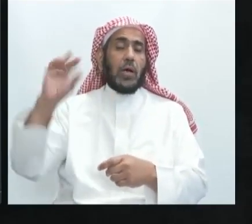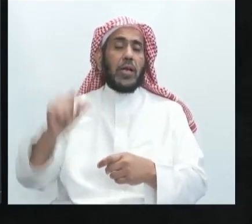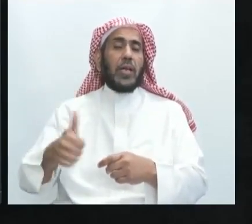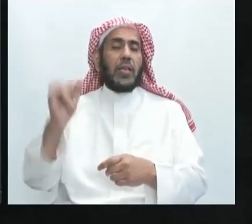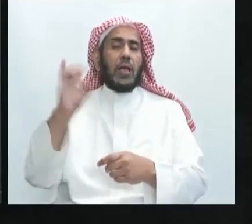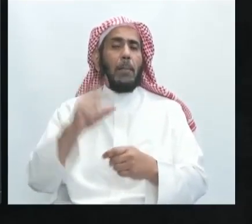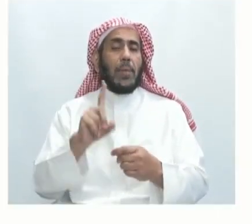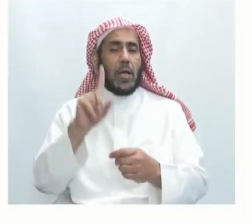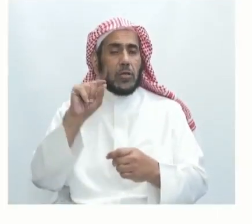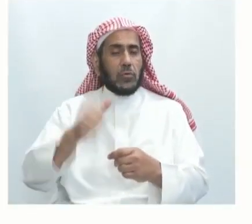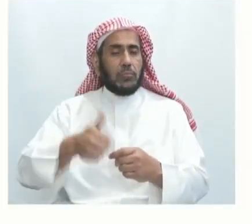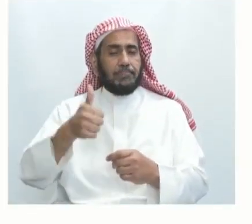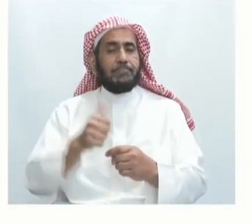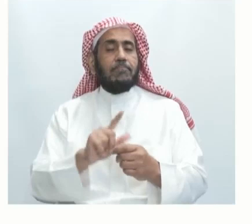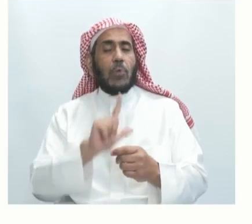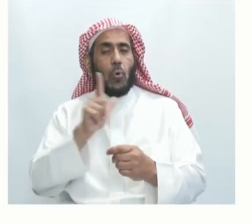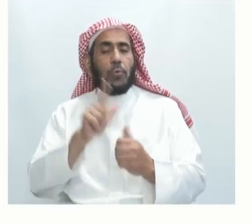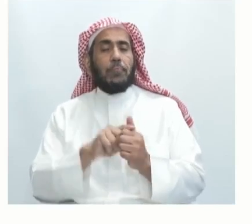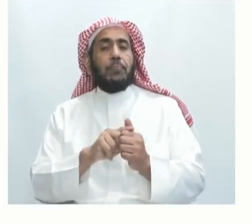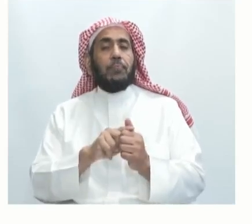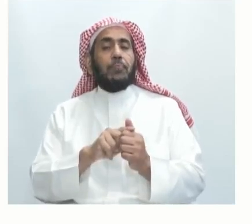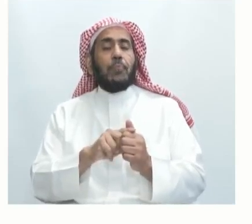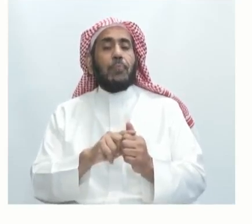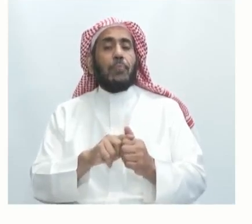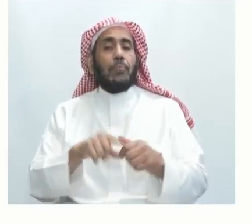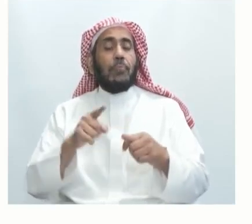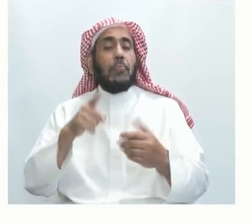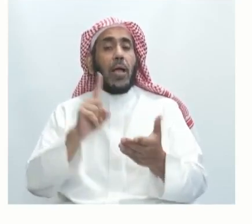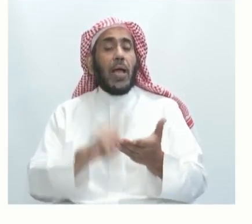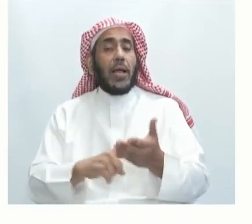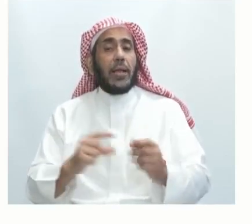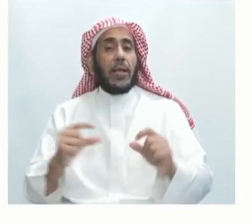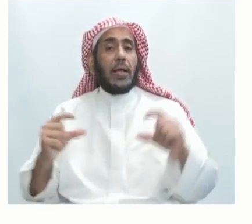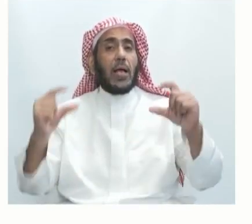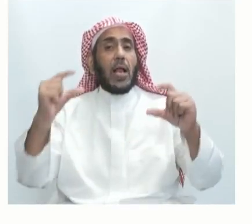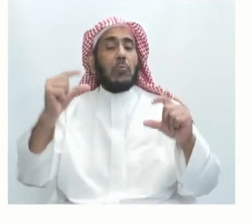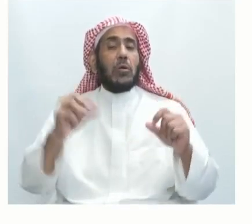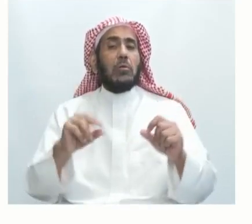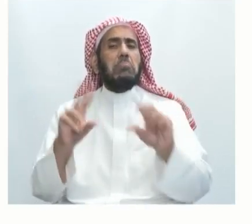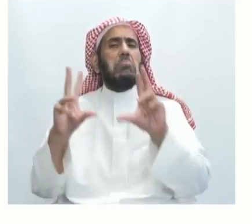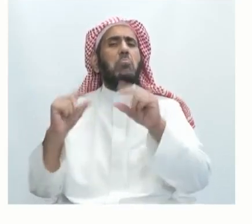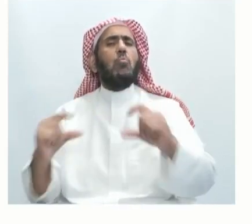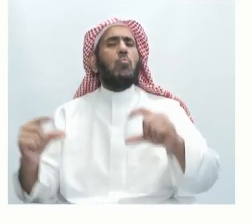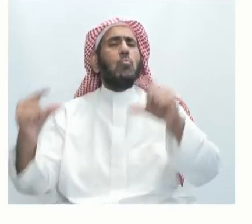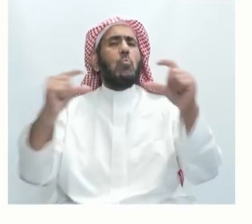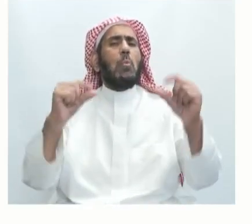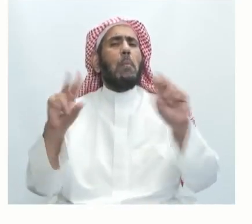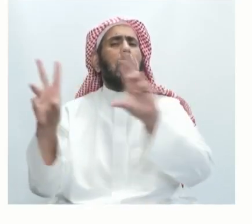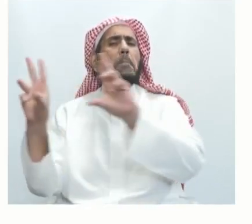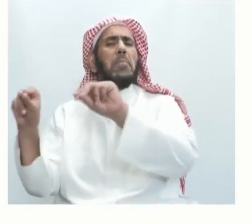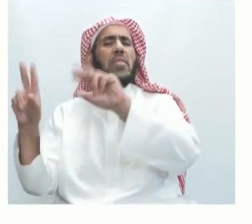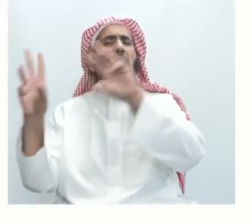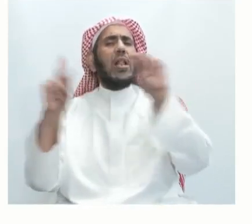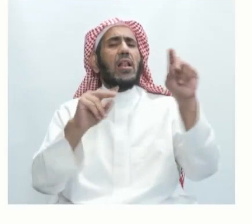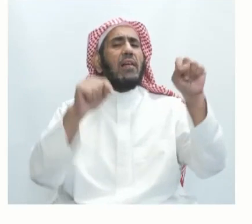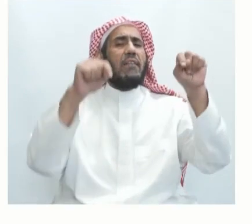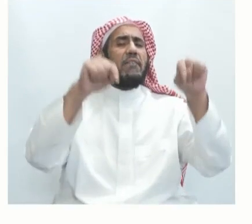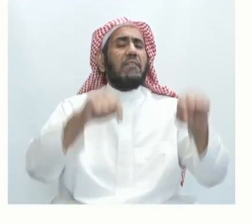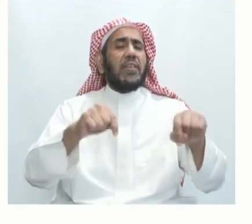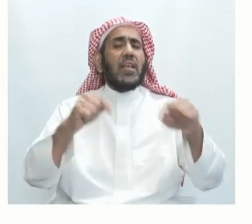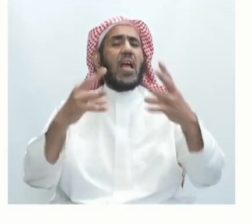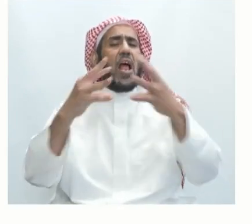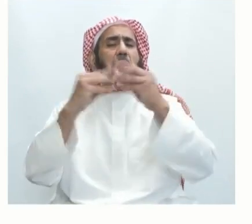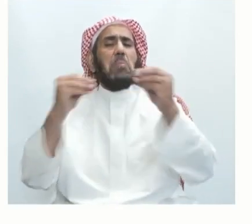احسنتم نقول انه ان المصطلحين مترادفان في ماذا في المعنى